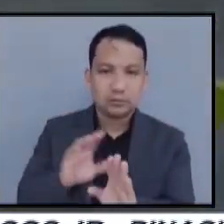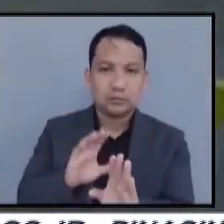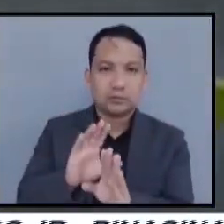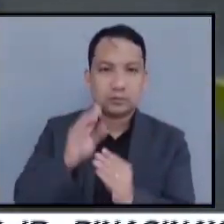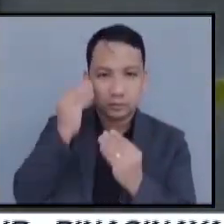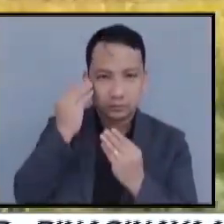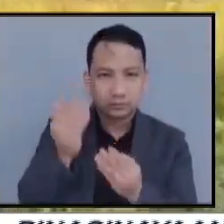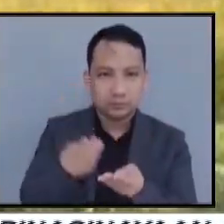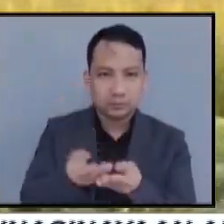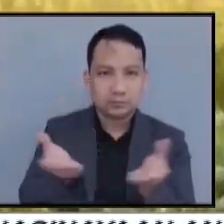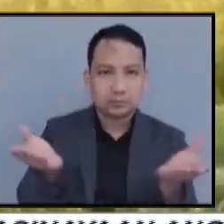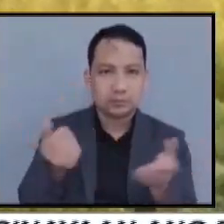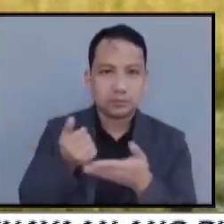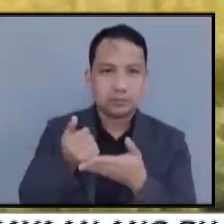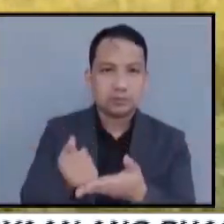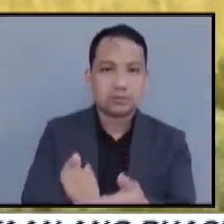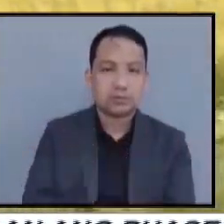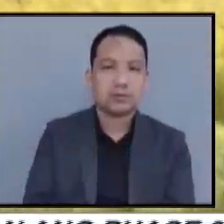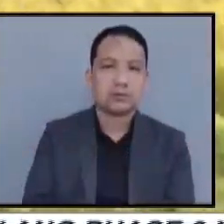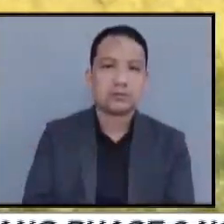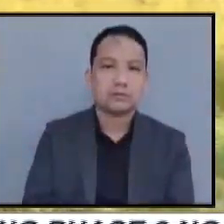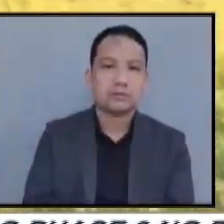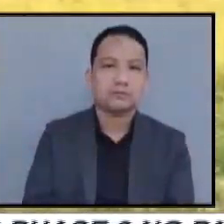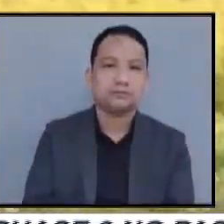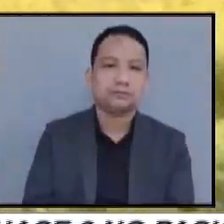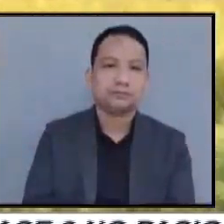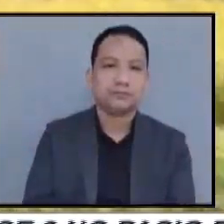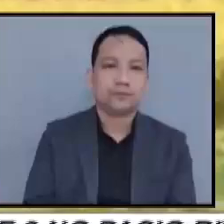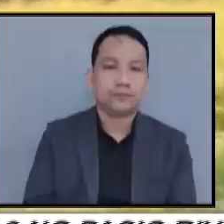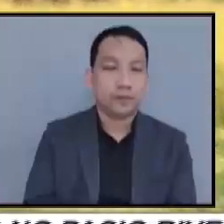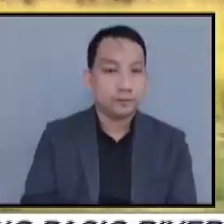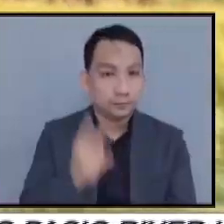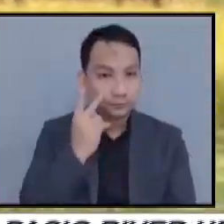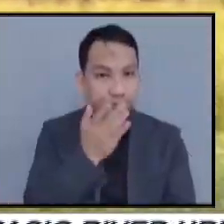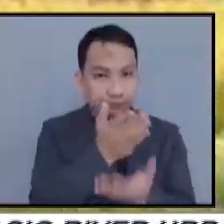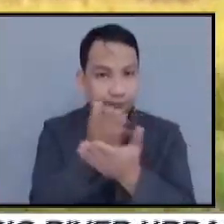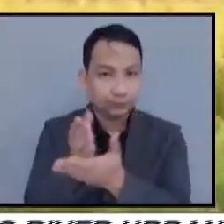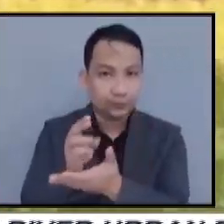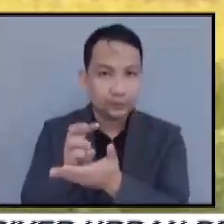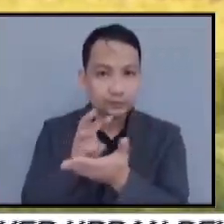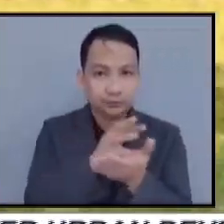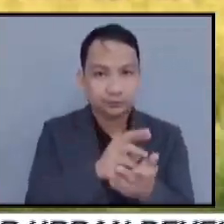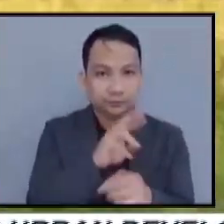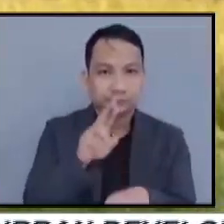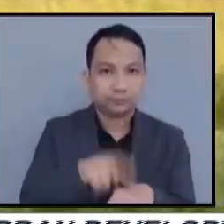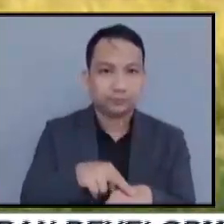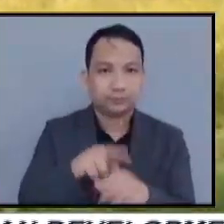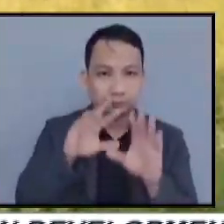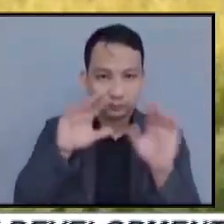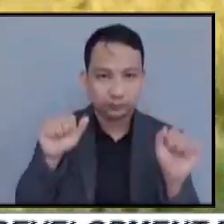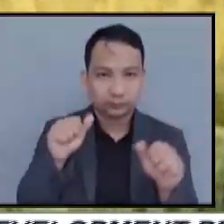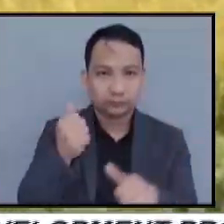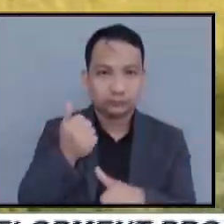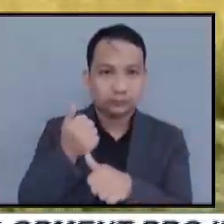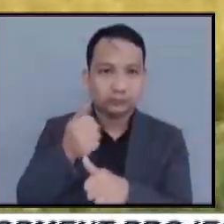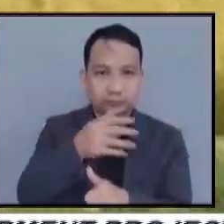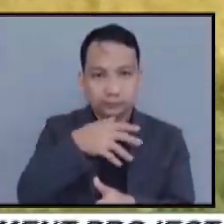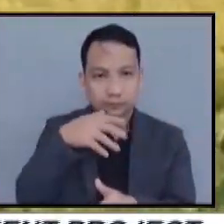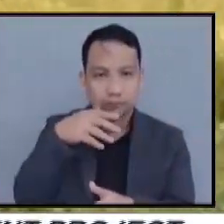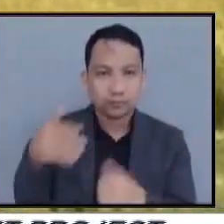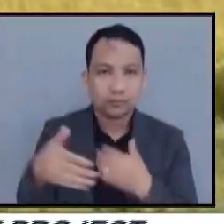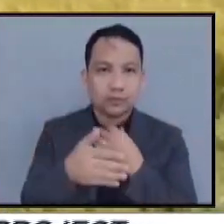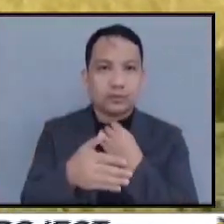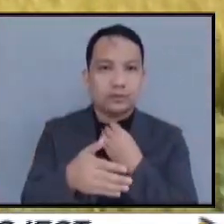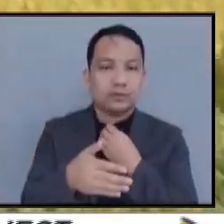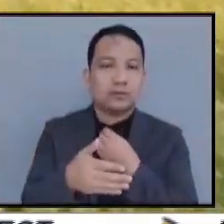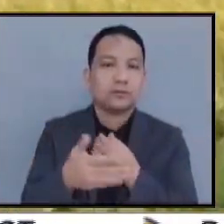pamamahagi ng tulong. Ilan sa mga rehiyon na nadalaw na ng Pangulo para sa Presidential Assistance to Farmers and Fisher Folks Program ay